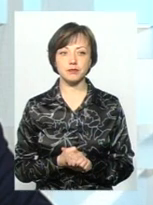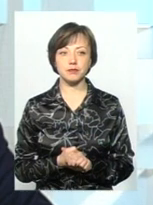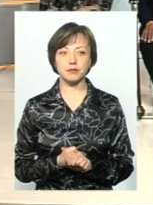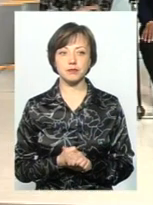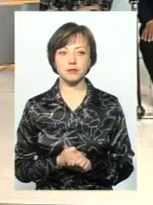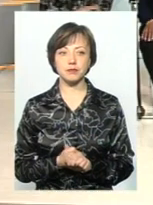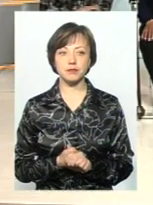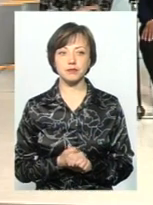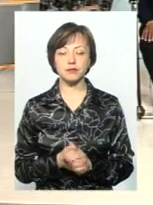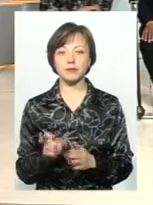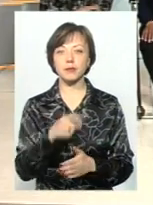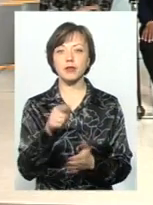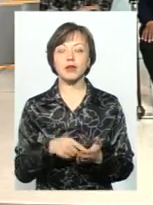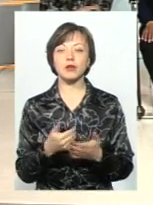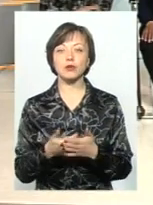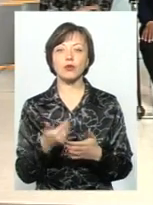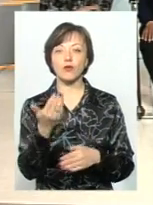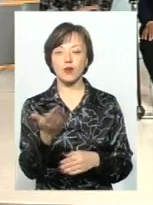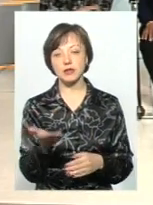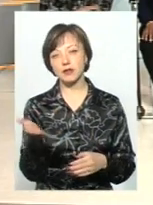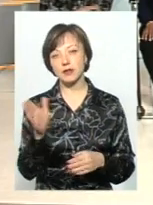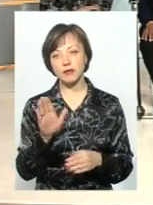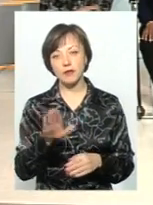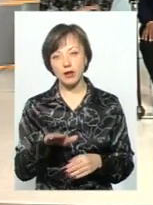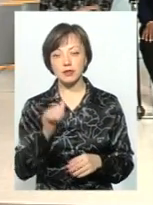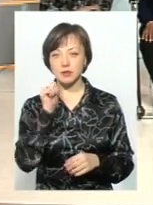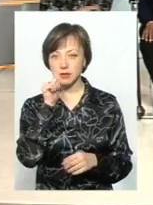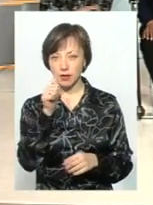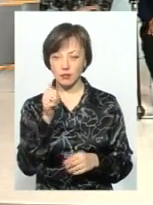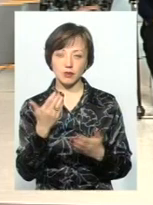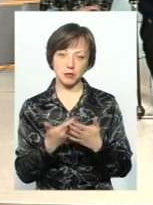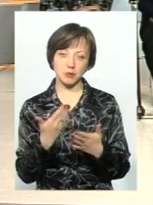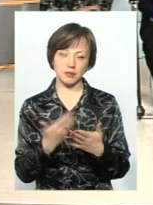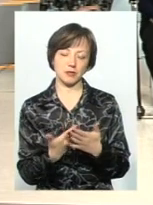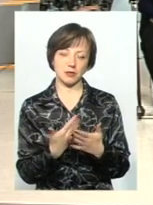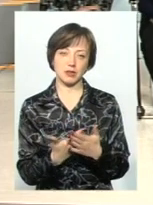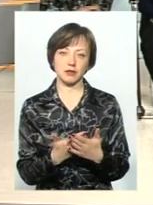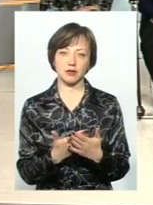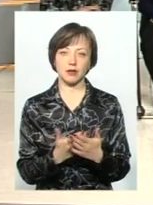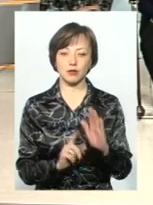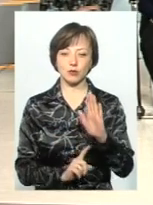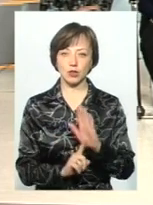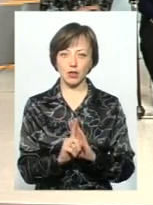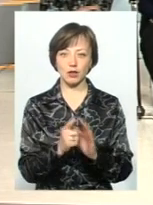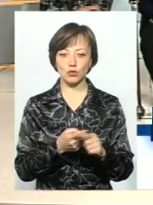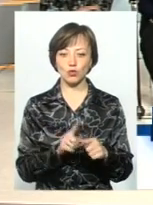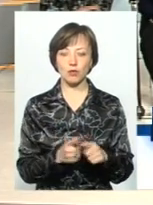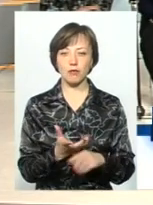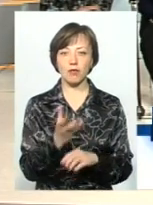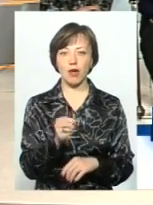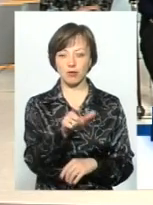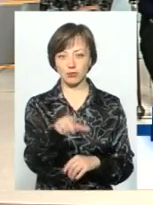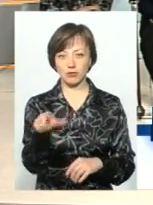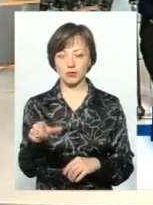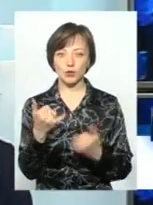Добре, в мене запитання до вас. Давайте завтра, умовно завтра, вводять знову ж таки цю абонплату, яку